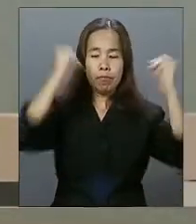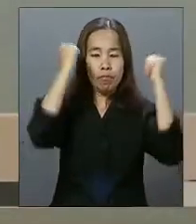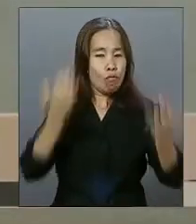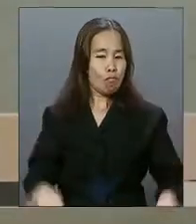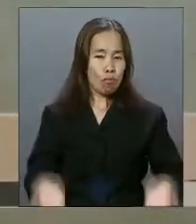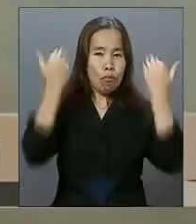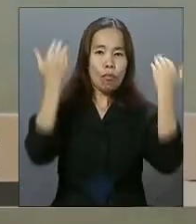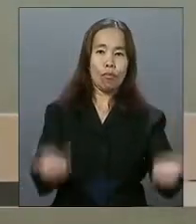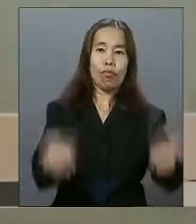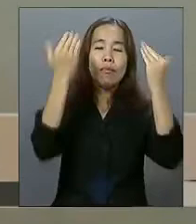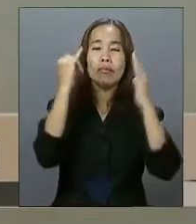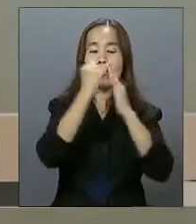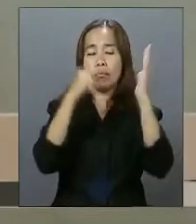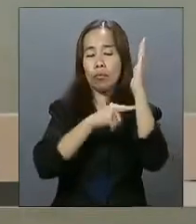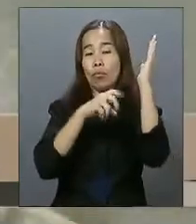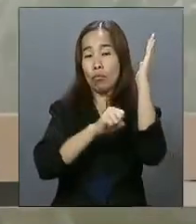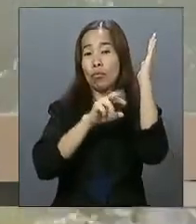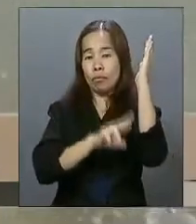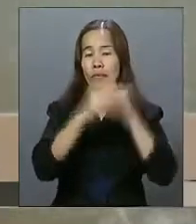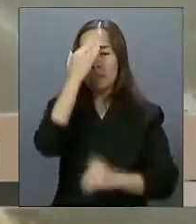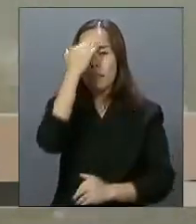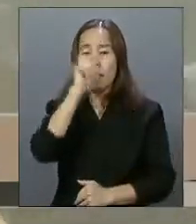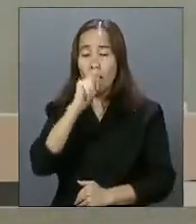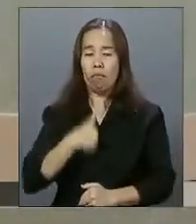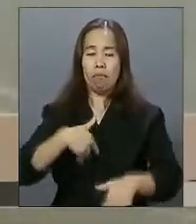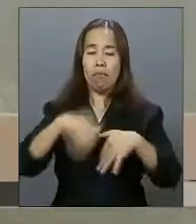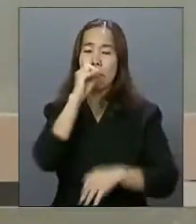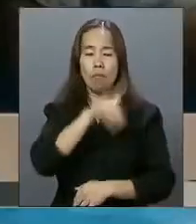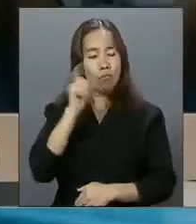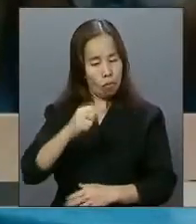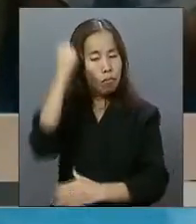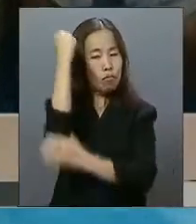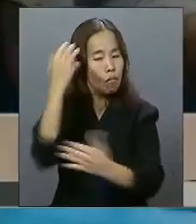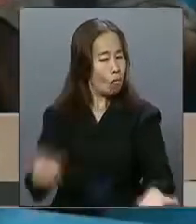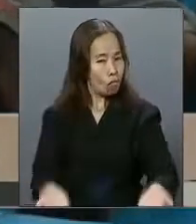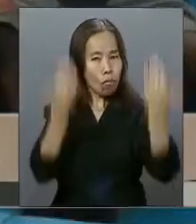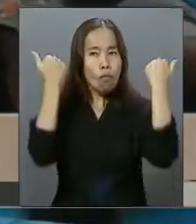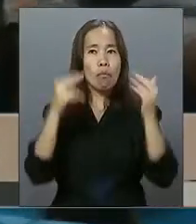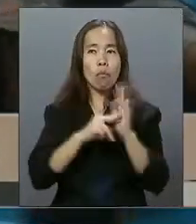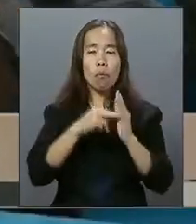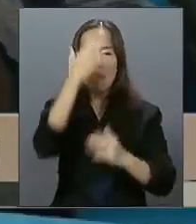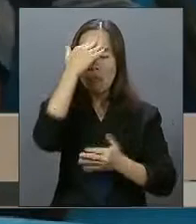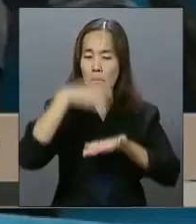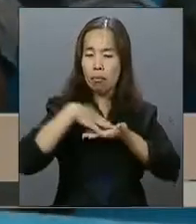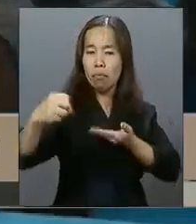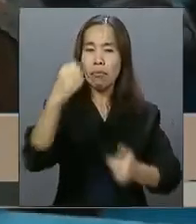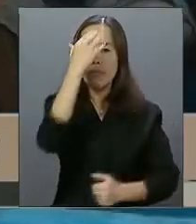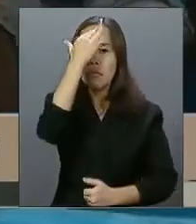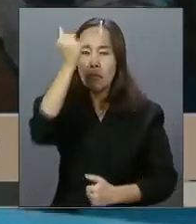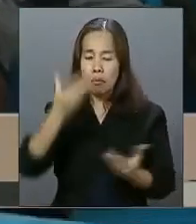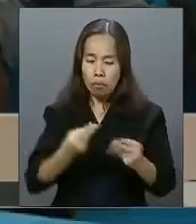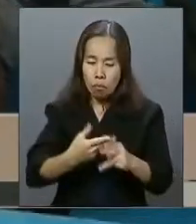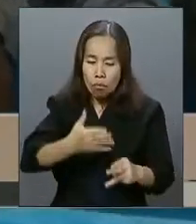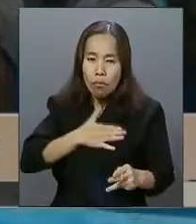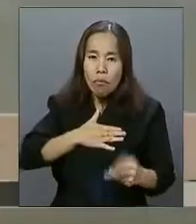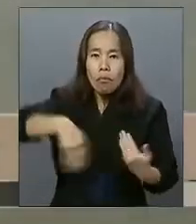นดิษฐ์จังหวัดสุราษฎร์ธานีนะคะโดยชาวประมงบอกว่าจำเป็นต้องรื้อถอนคอกหอยที่บุกรุกพื้นที่สาธารณะโดยผิดกฎหมายในอ่